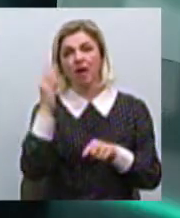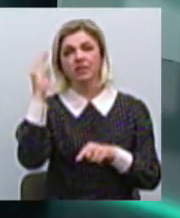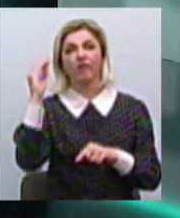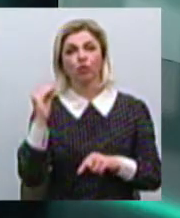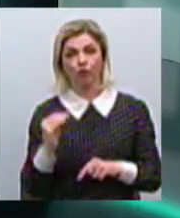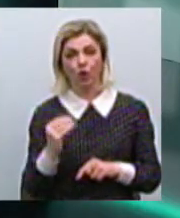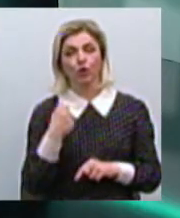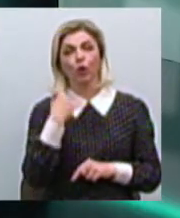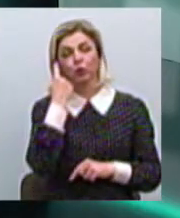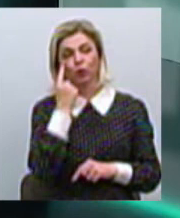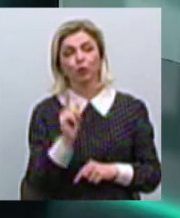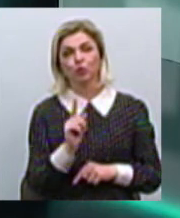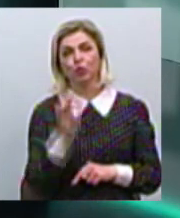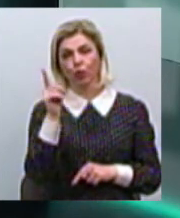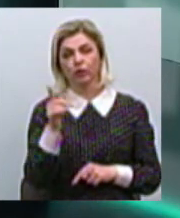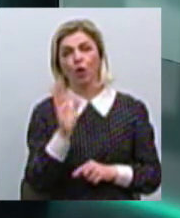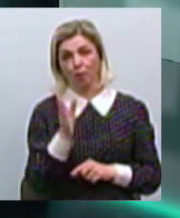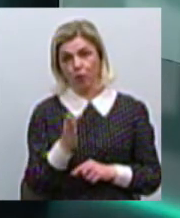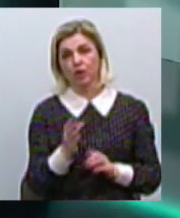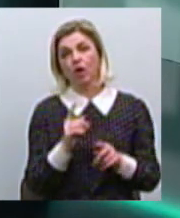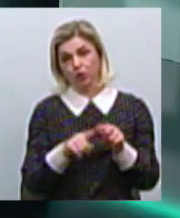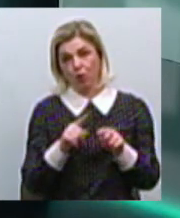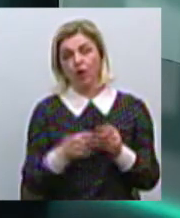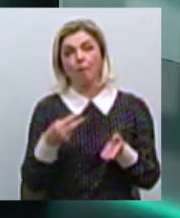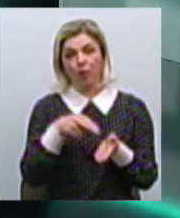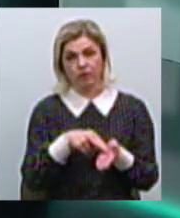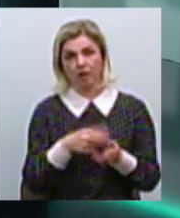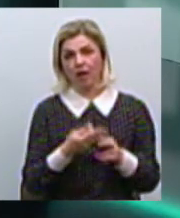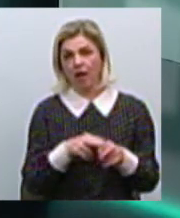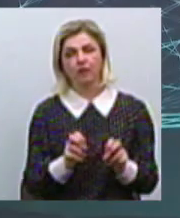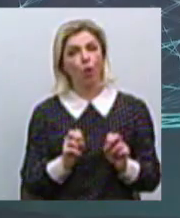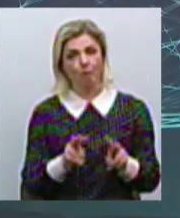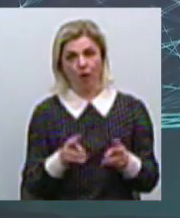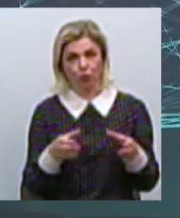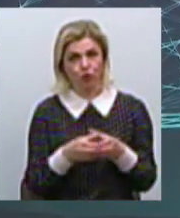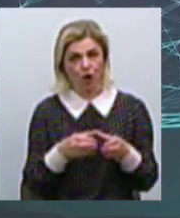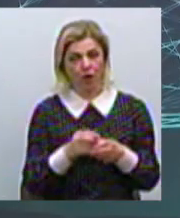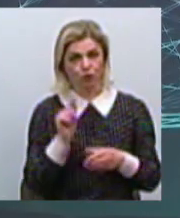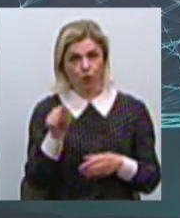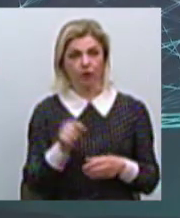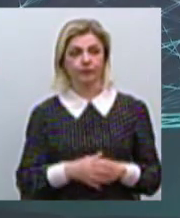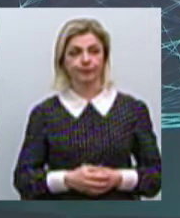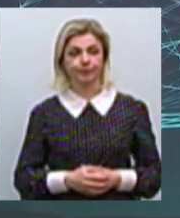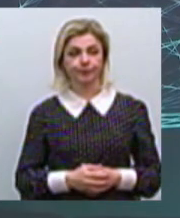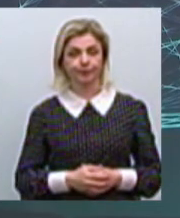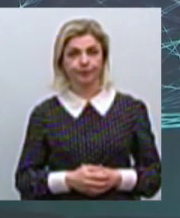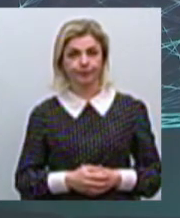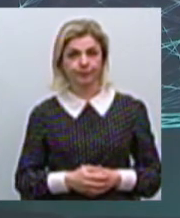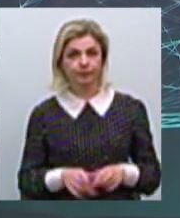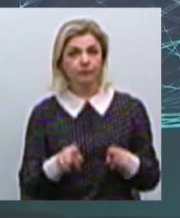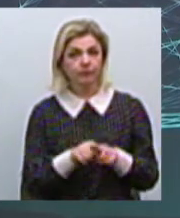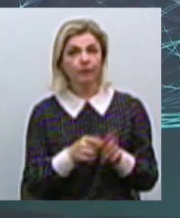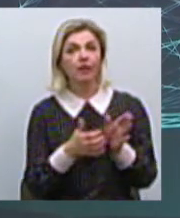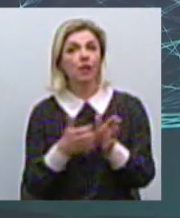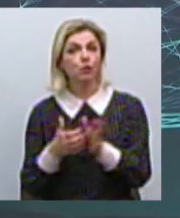думаю, що він взагалі в нас з'явиться колись там, бо це дуже небезпечна ділянка. І із таких, ну, скажімо, недоліків,